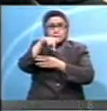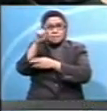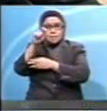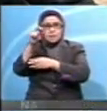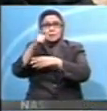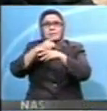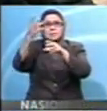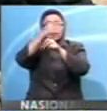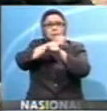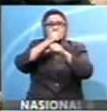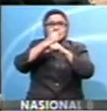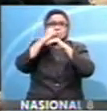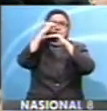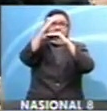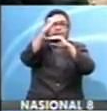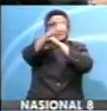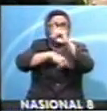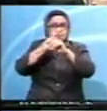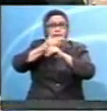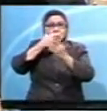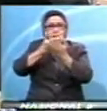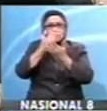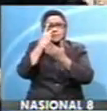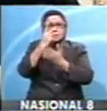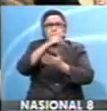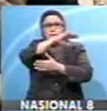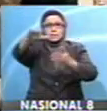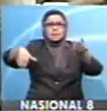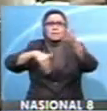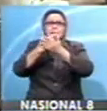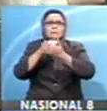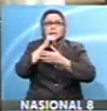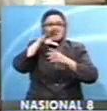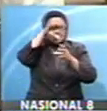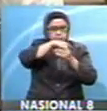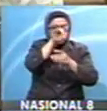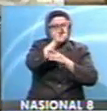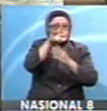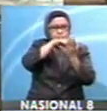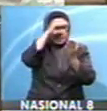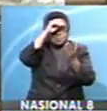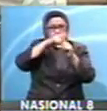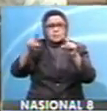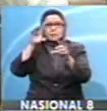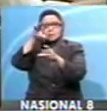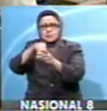dunia yang baik dilihat secara lebih menyeluruh ia bukan hanya melibatkan akademik tetapi juga daripada aspek